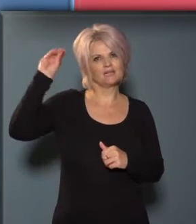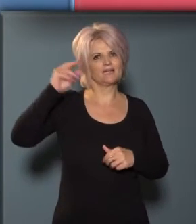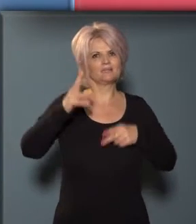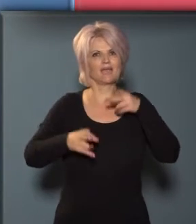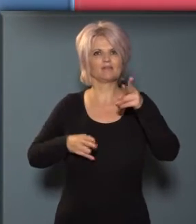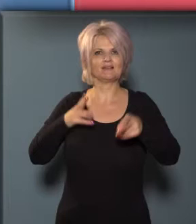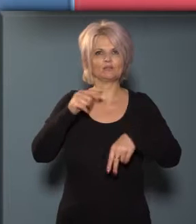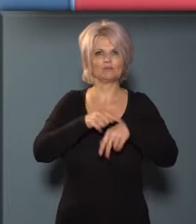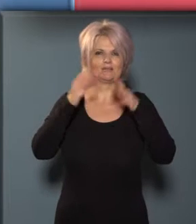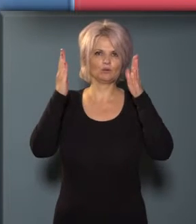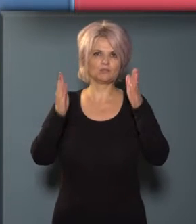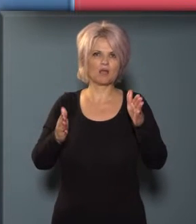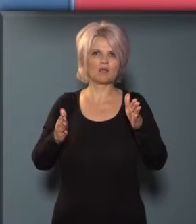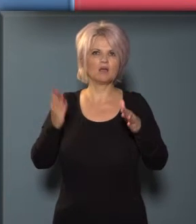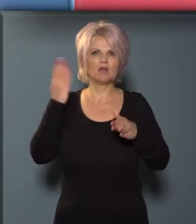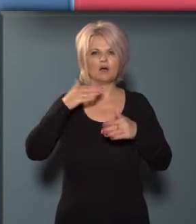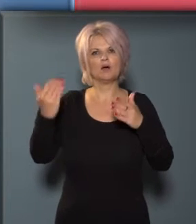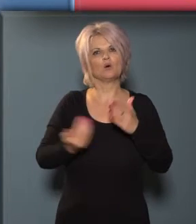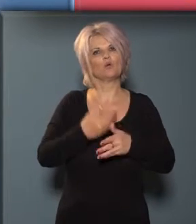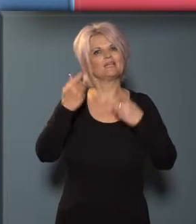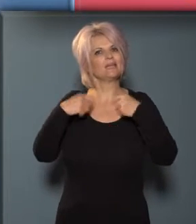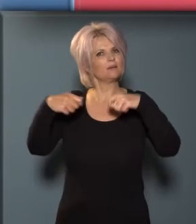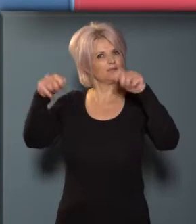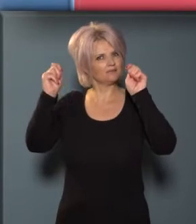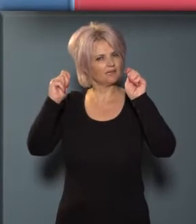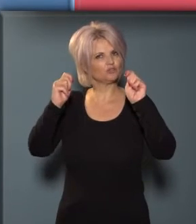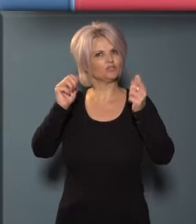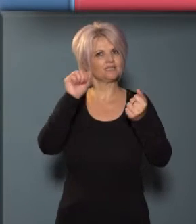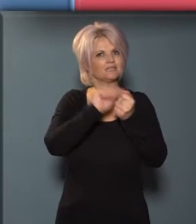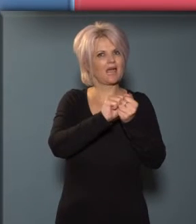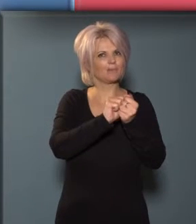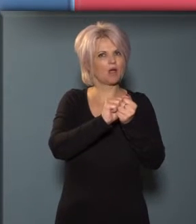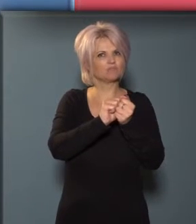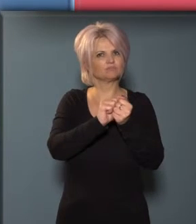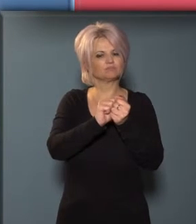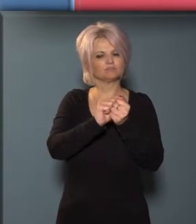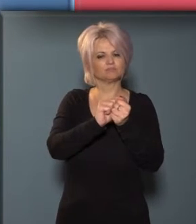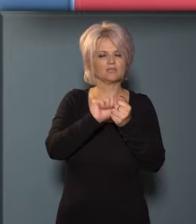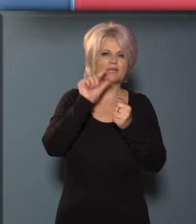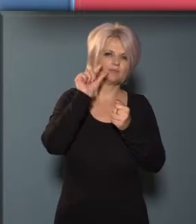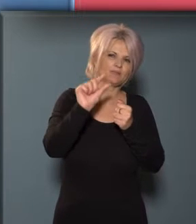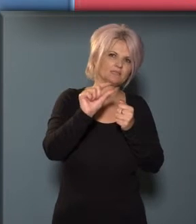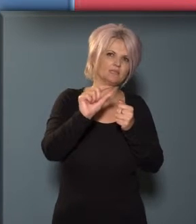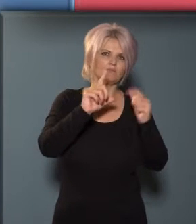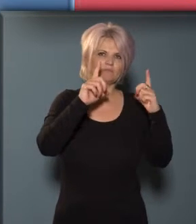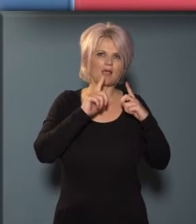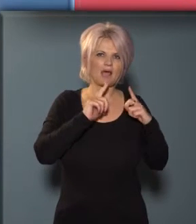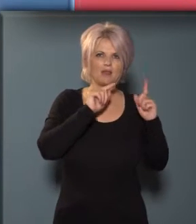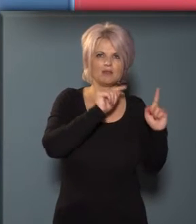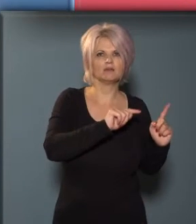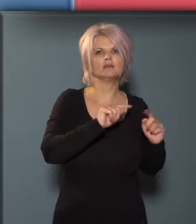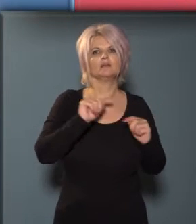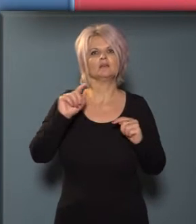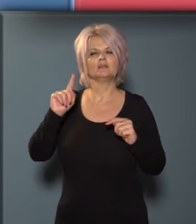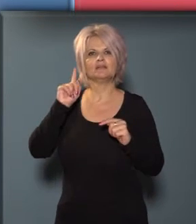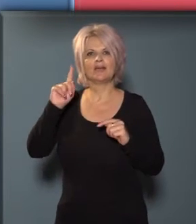kedvezőbb időszakot, amikor az új építések száma picit stagnálni fog, de